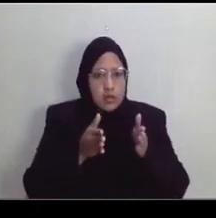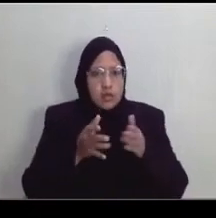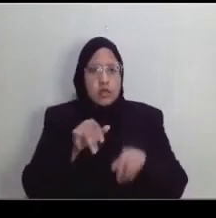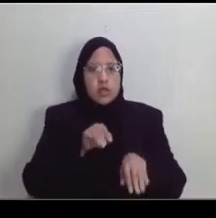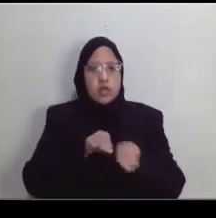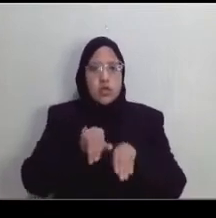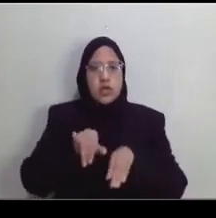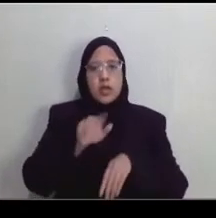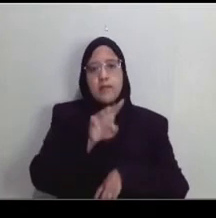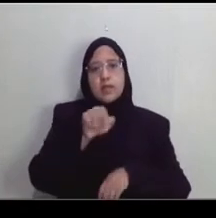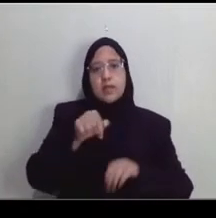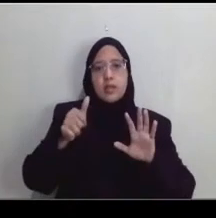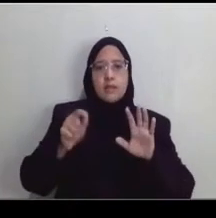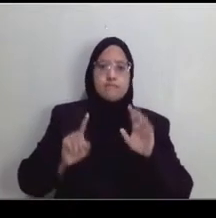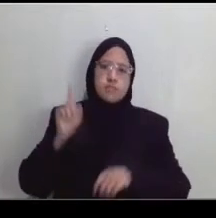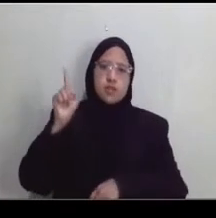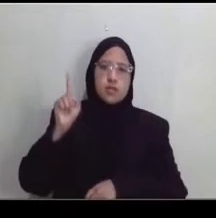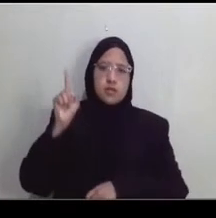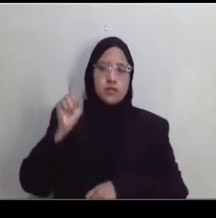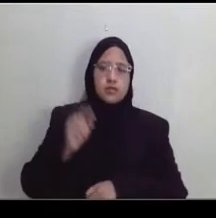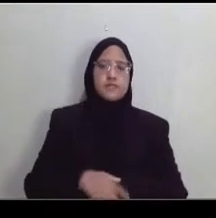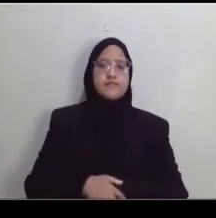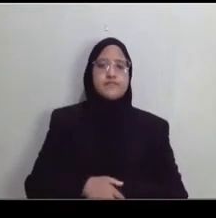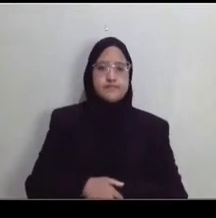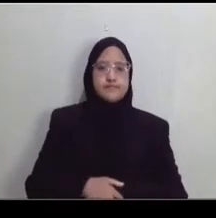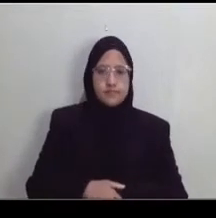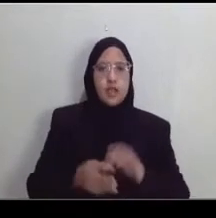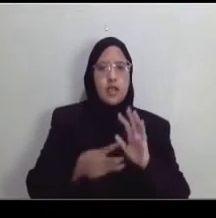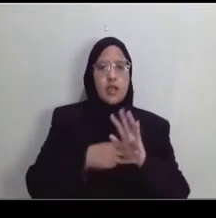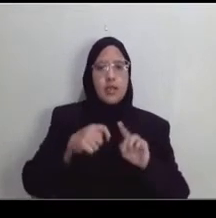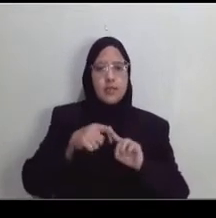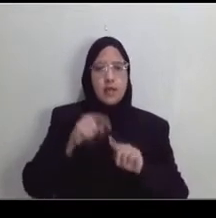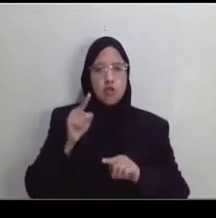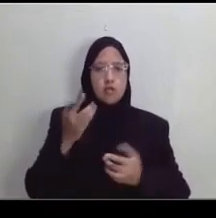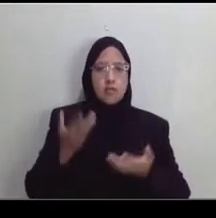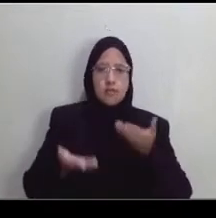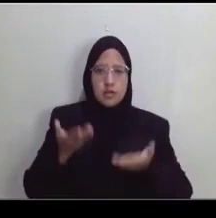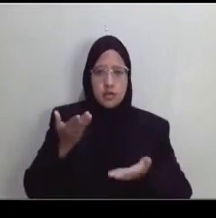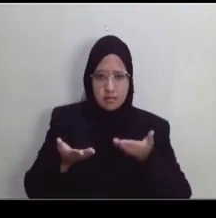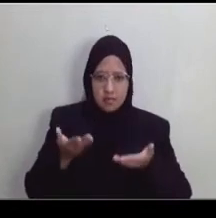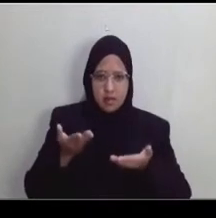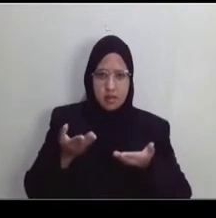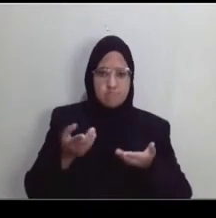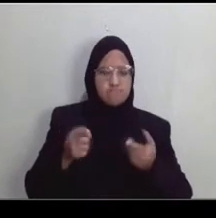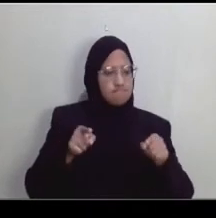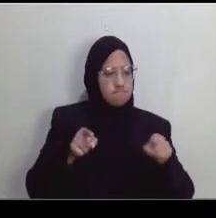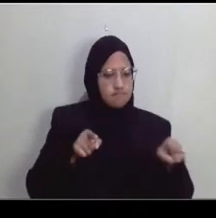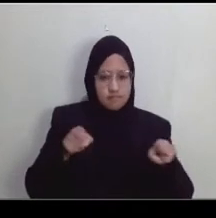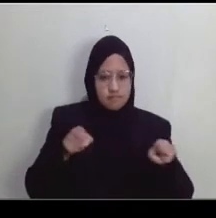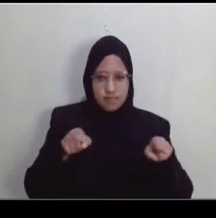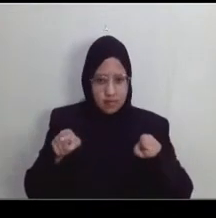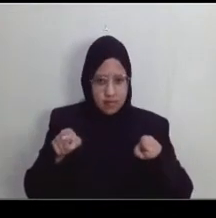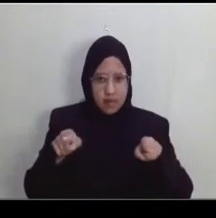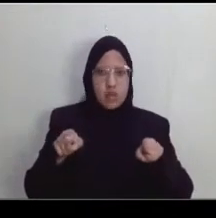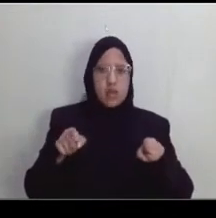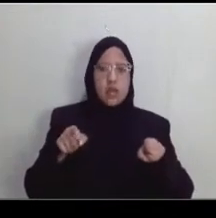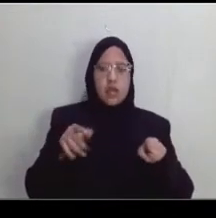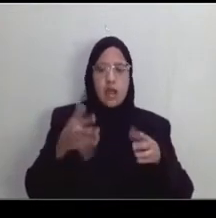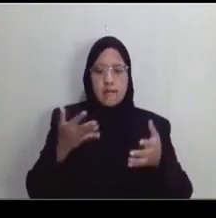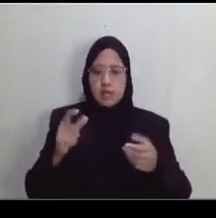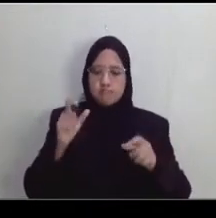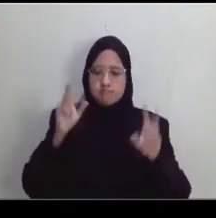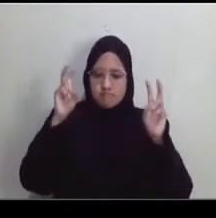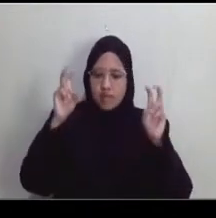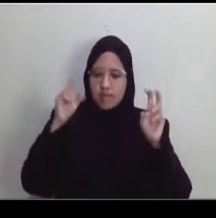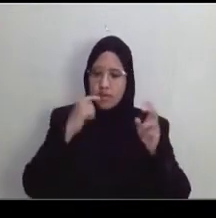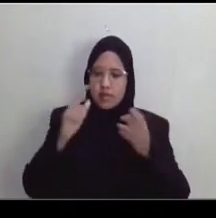di atas selanjutnya majelis kehormatan akan mempertimbangkan kedua hal yang diduga mengandung isu pelanggaran kode etik